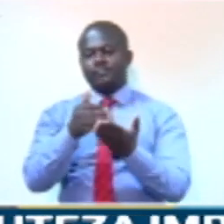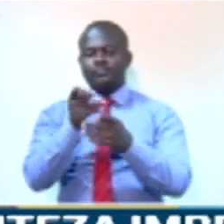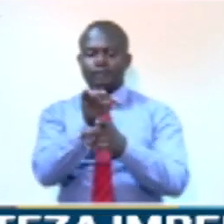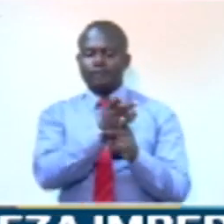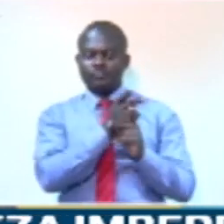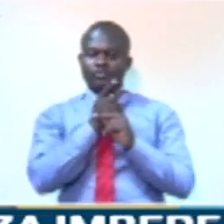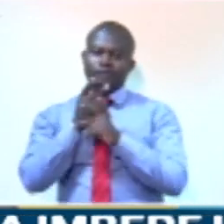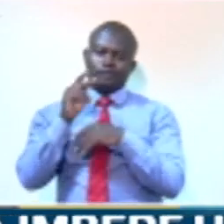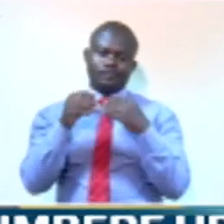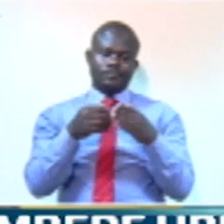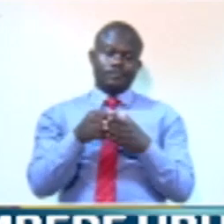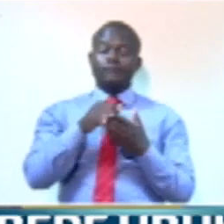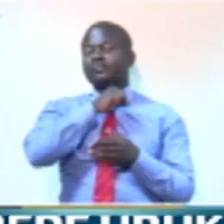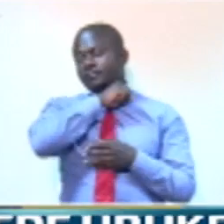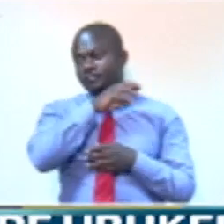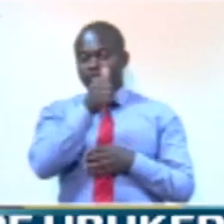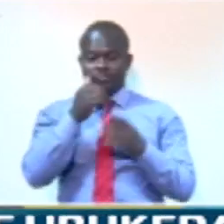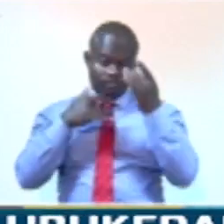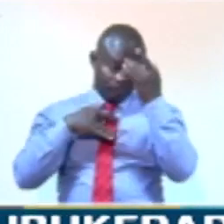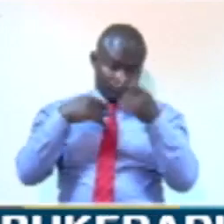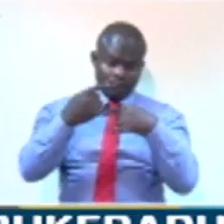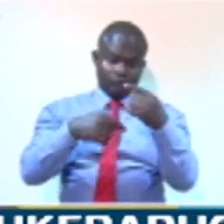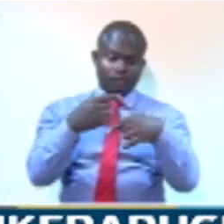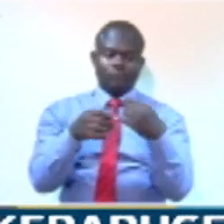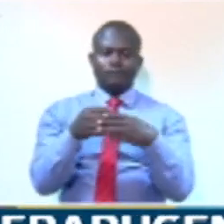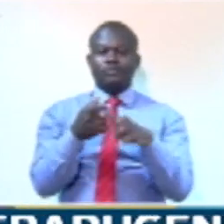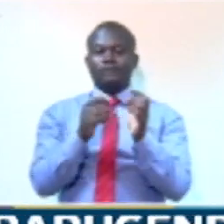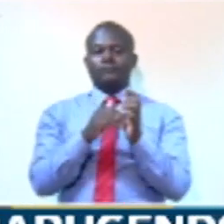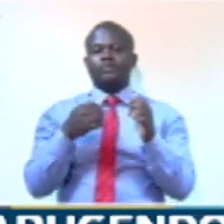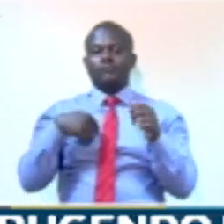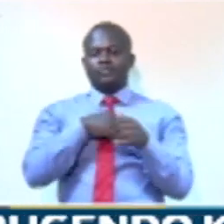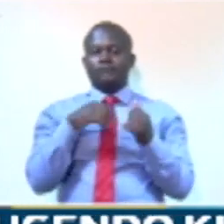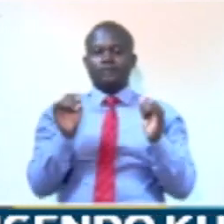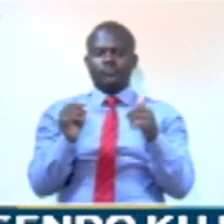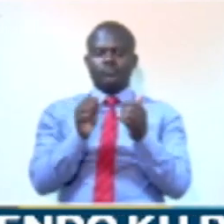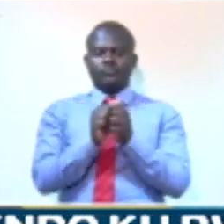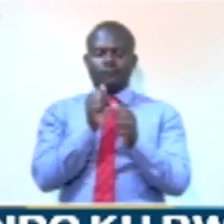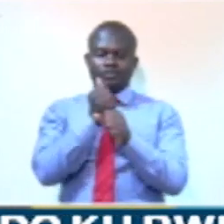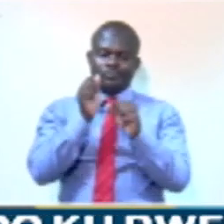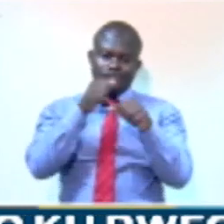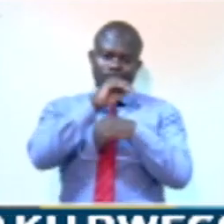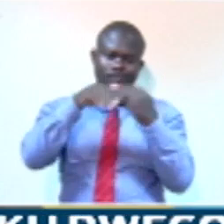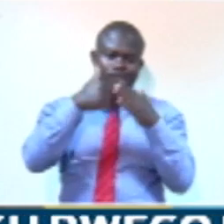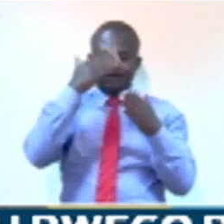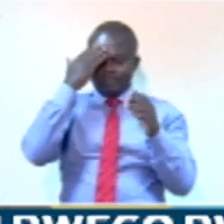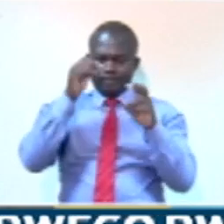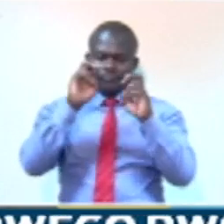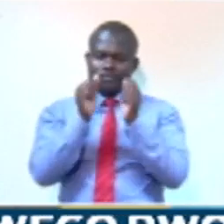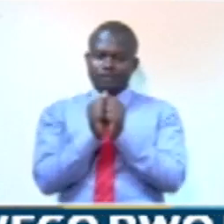ku babanduye izo ndwara zarakomeje, ndetse tugerageza no gukora ibishoboka byose kugira ngo